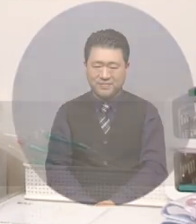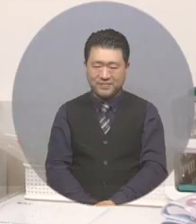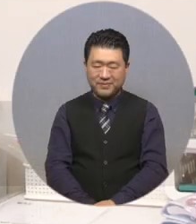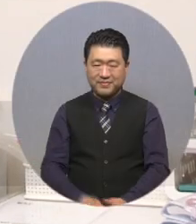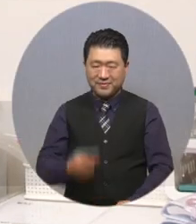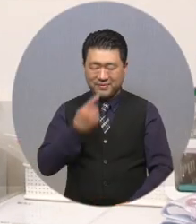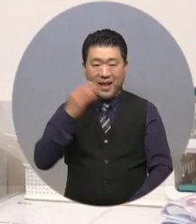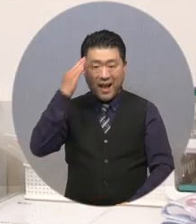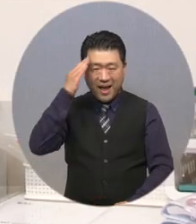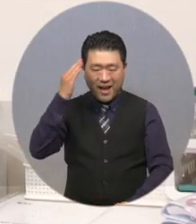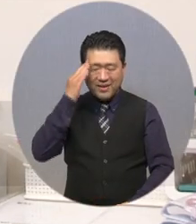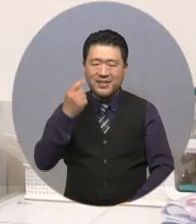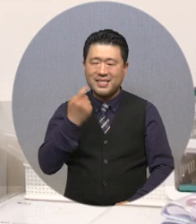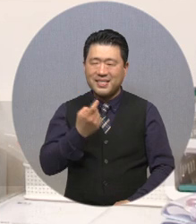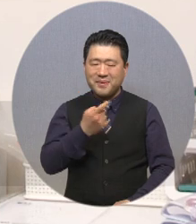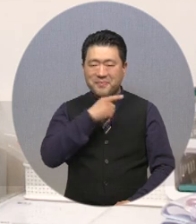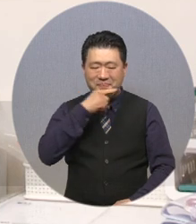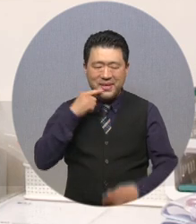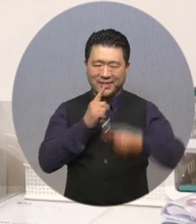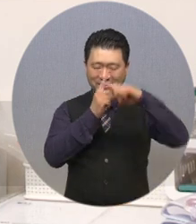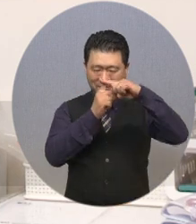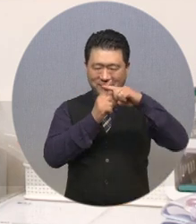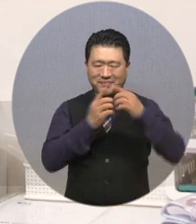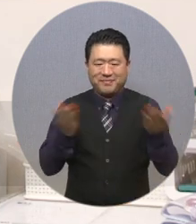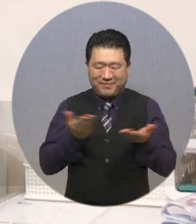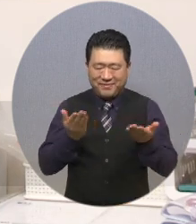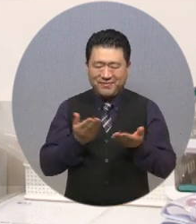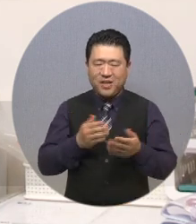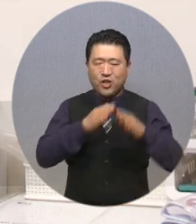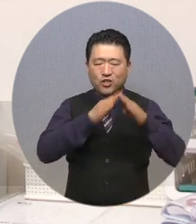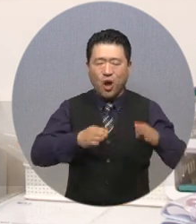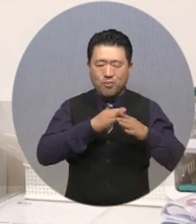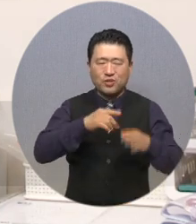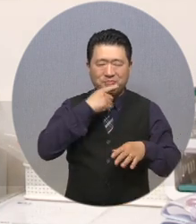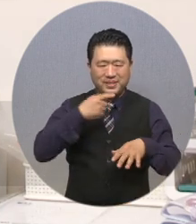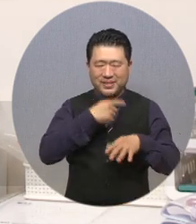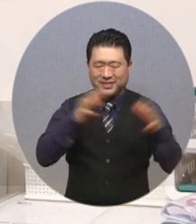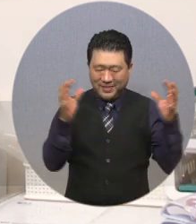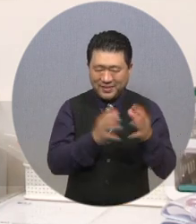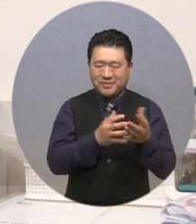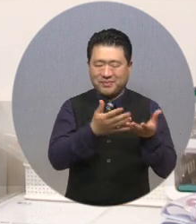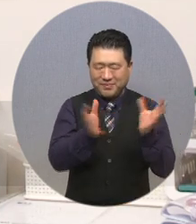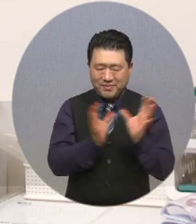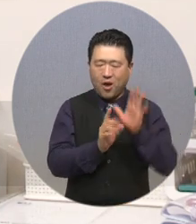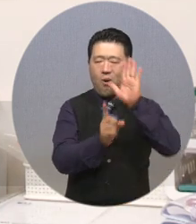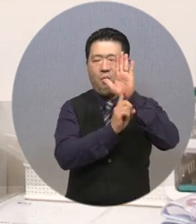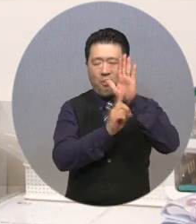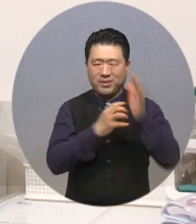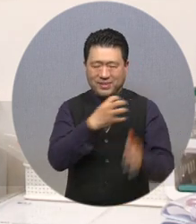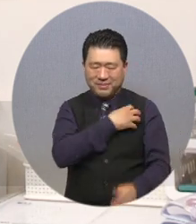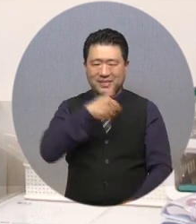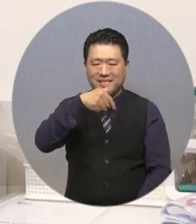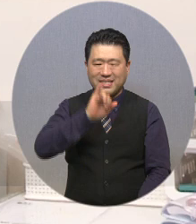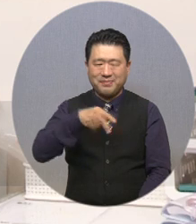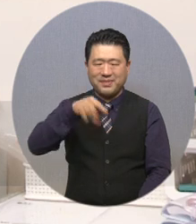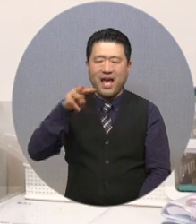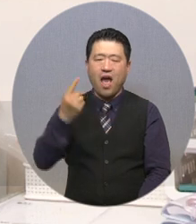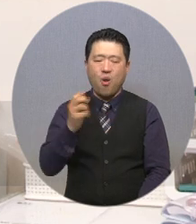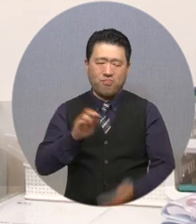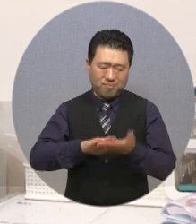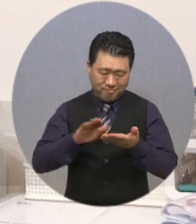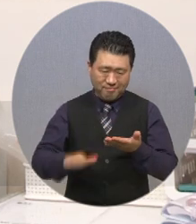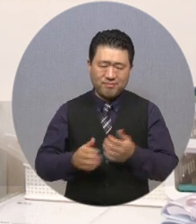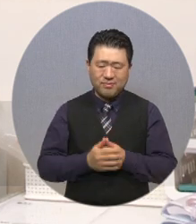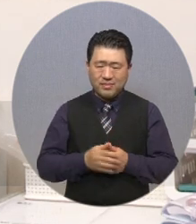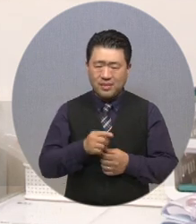저는 대한적십자사 전북혈액원 한혈지원팀의 김세로입니다. 홍보를 담당을 하고 있고요. 이제